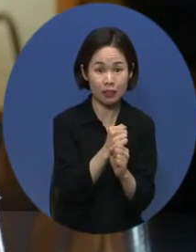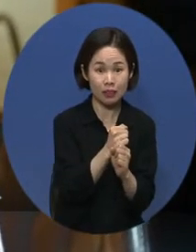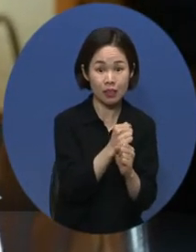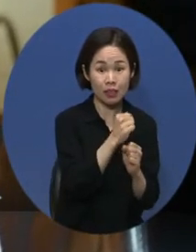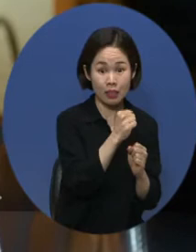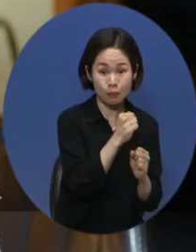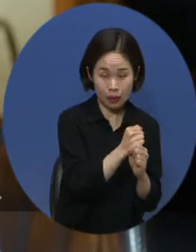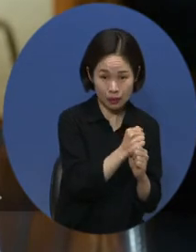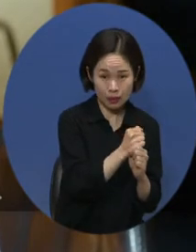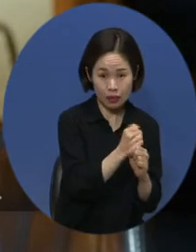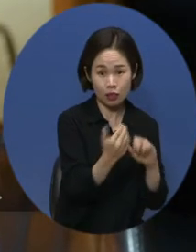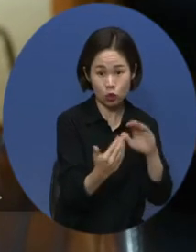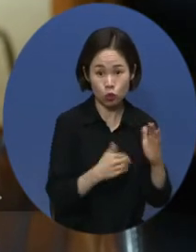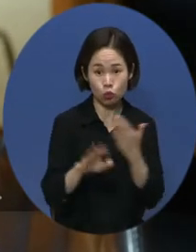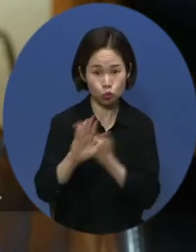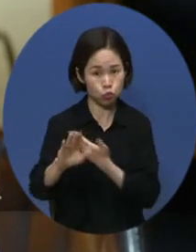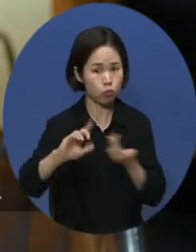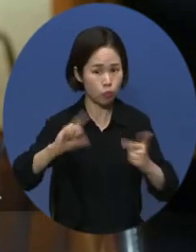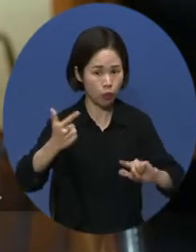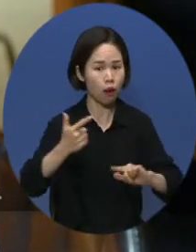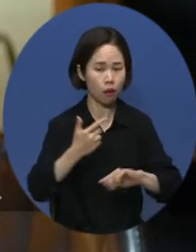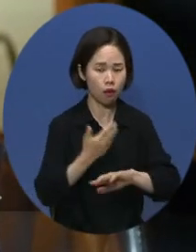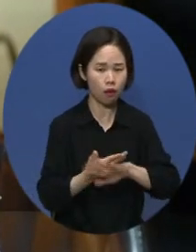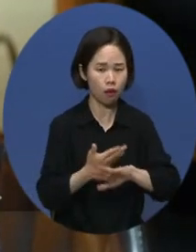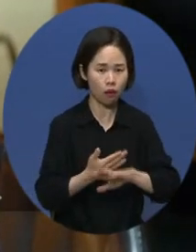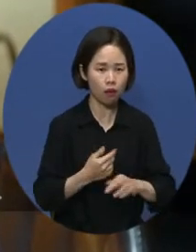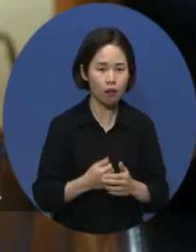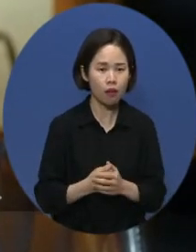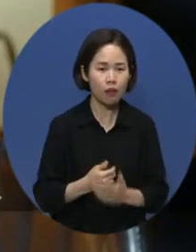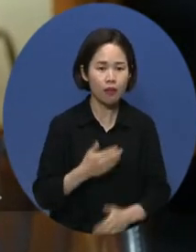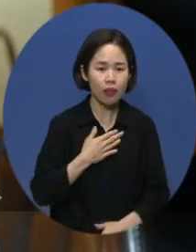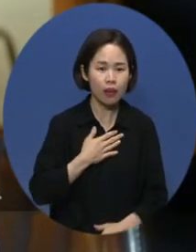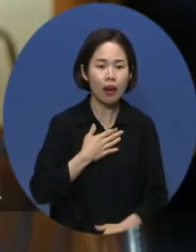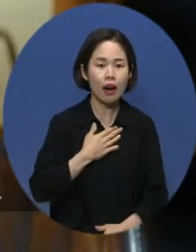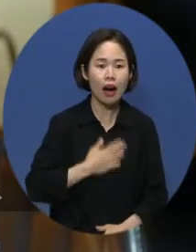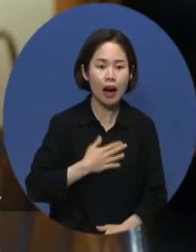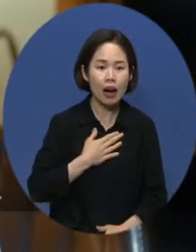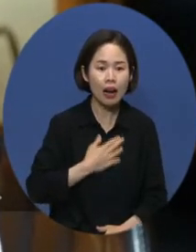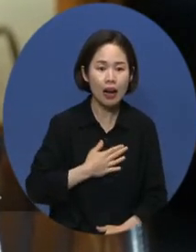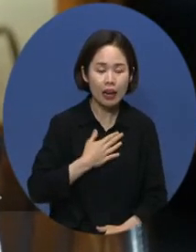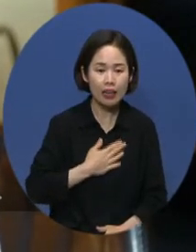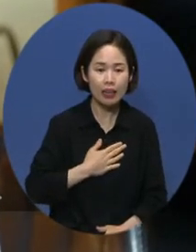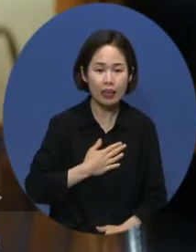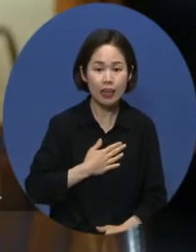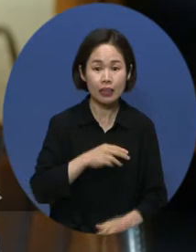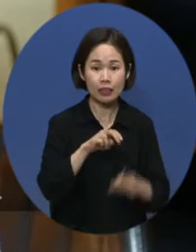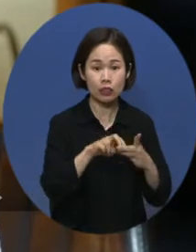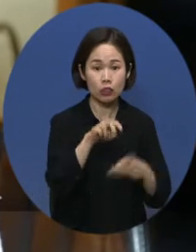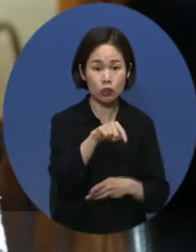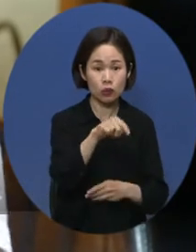있을 것 같아요. 제가 그 알다에서 아파트도